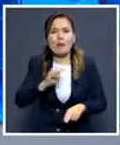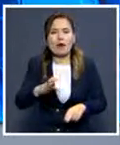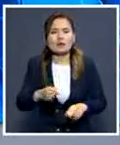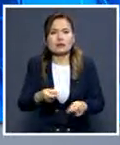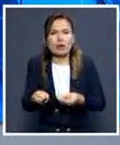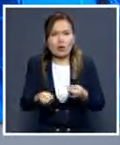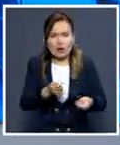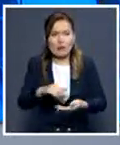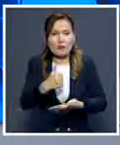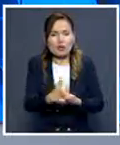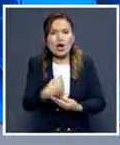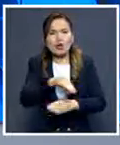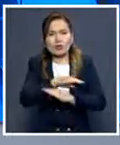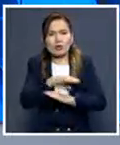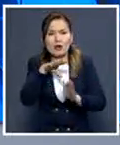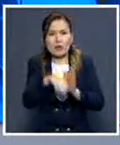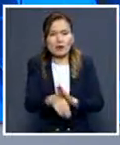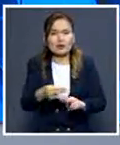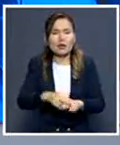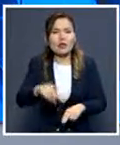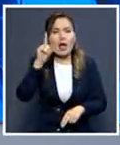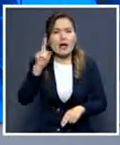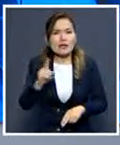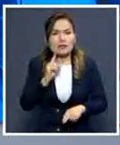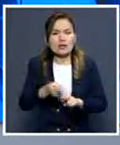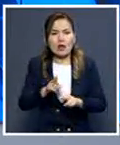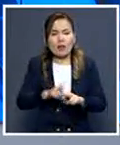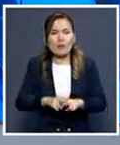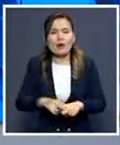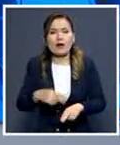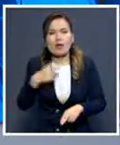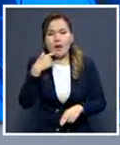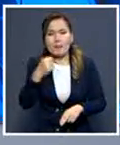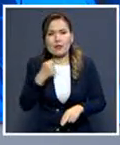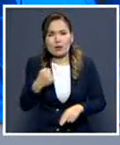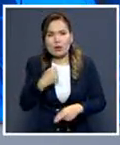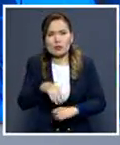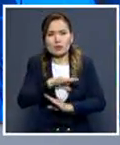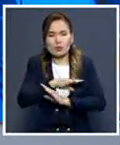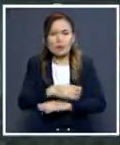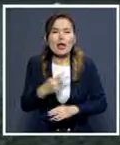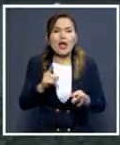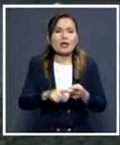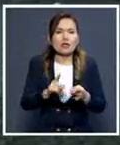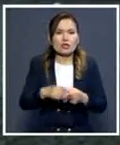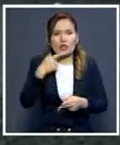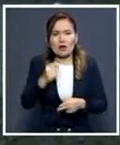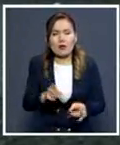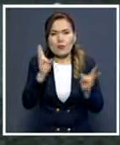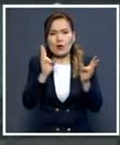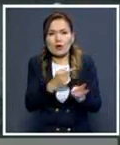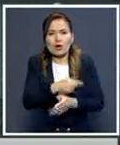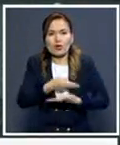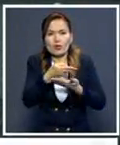шенді командирі де бар. Атыс кезінде Израильді қорғау армиясының бір офицері қаза тауып, екіншісі орташа жараланған. Зардап шеккендер